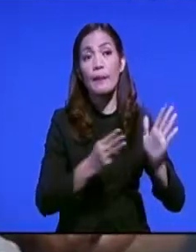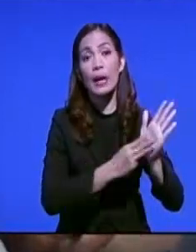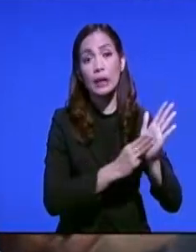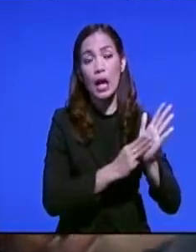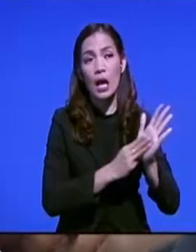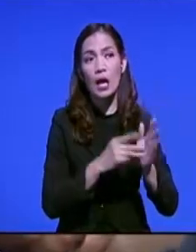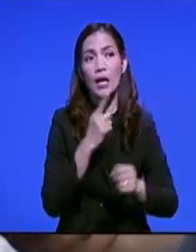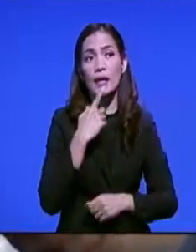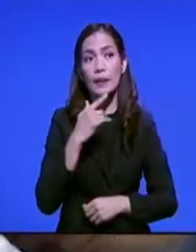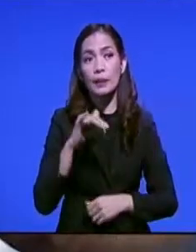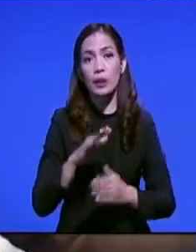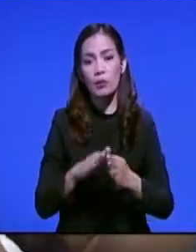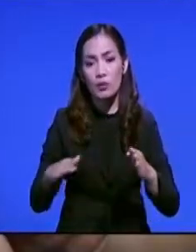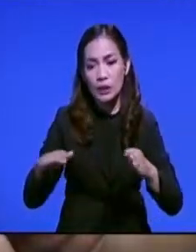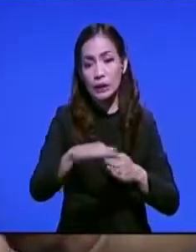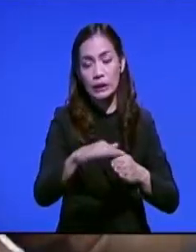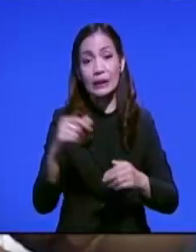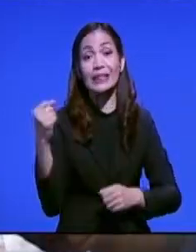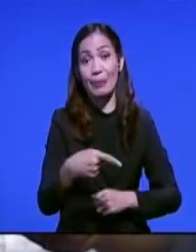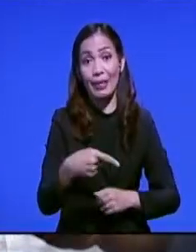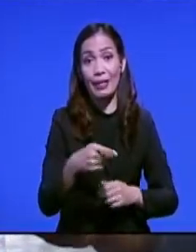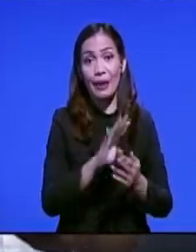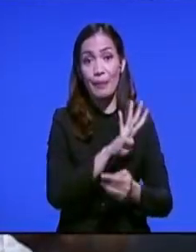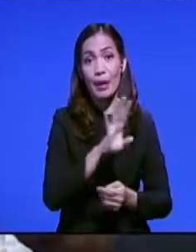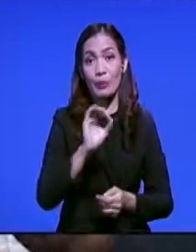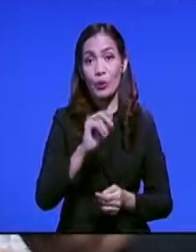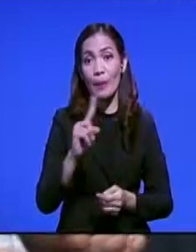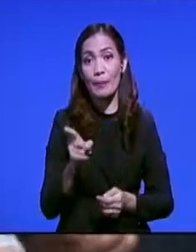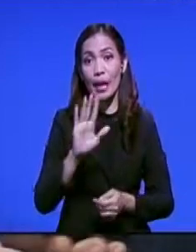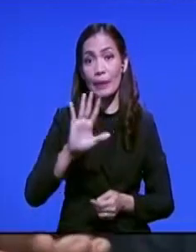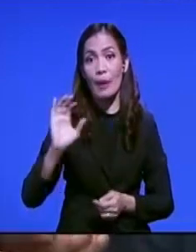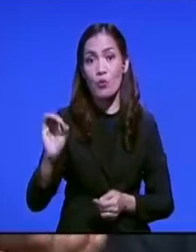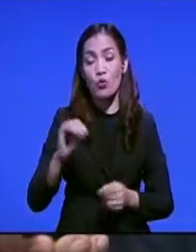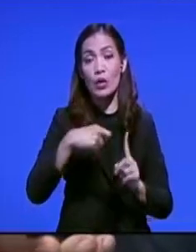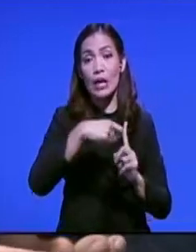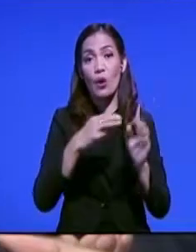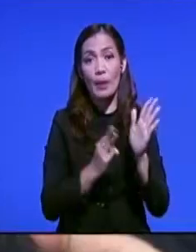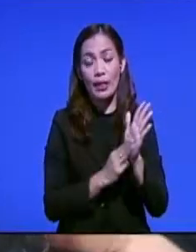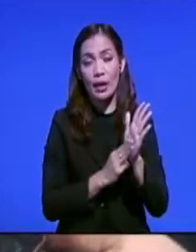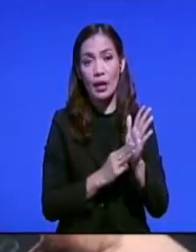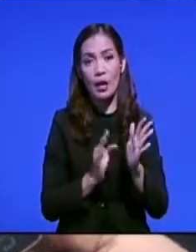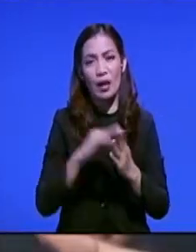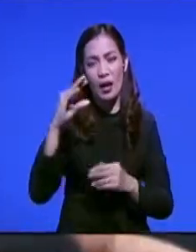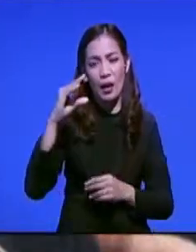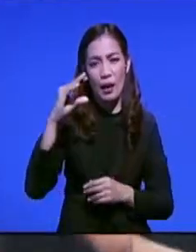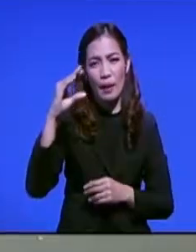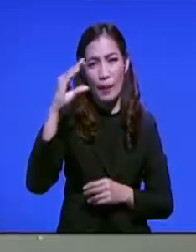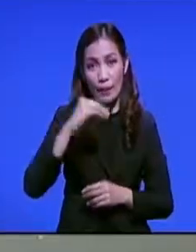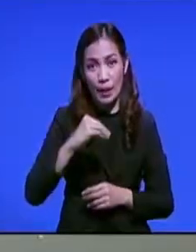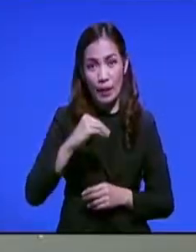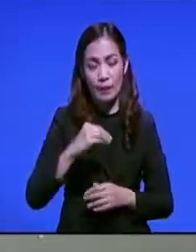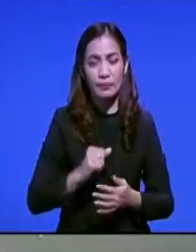juga gitu kan, pada saat dia menyalip kecepatannya juga 40-50 di ruas jalan yang sepi kayak begitu di jam 3.45 tentunya ini sangat